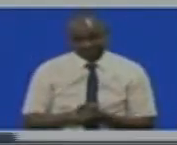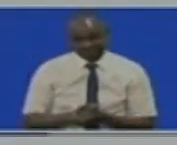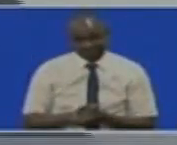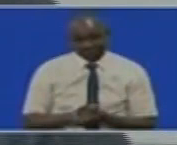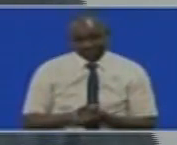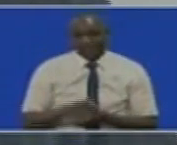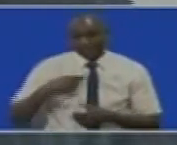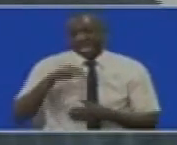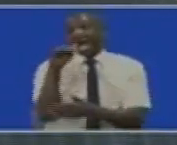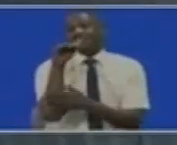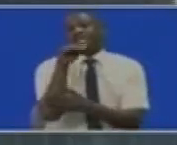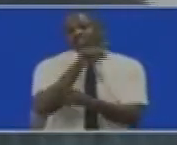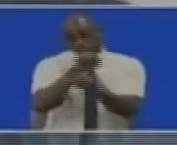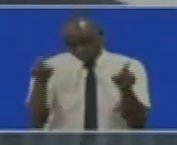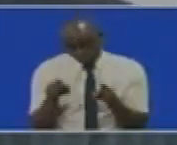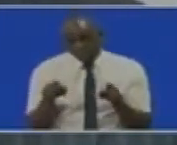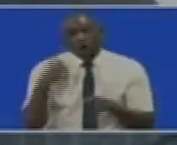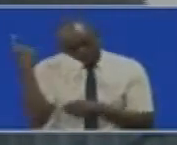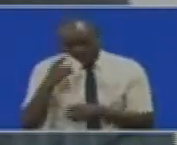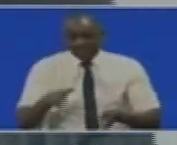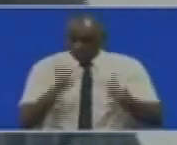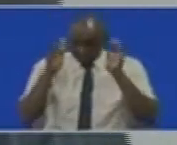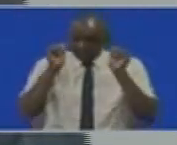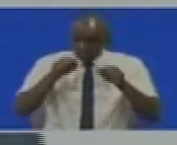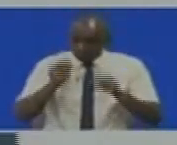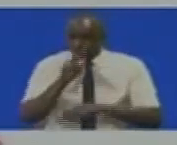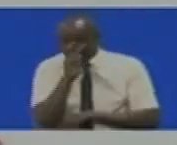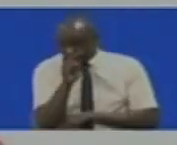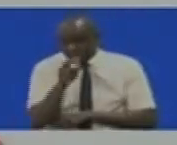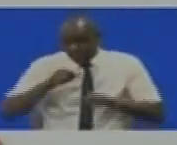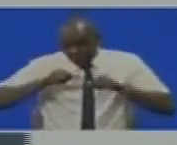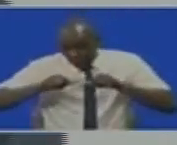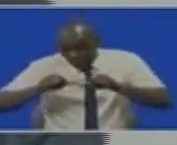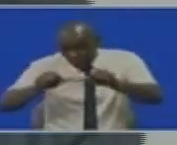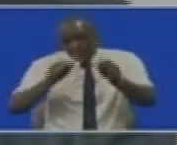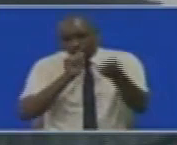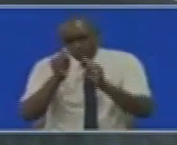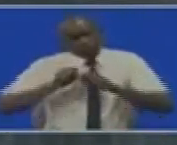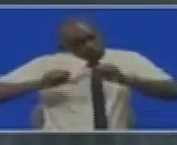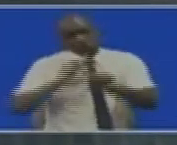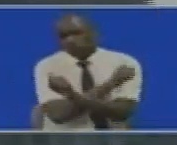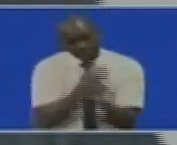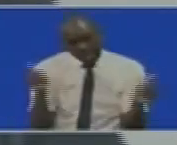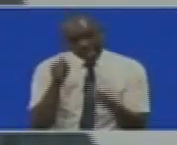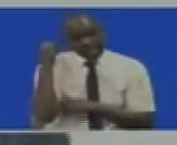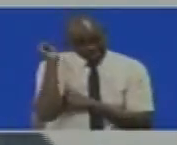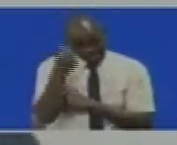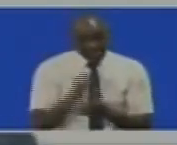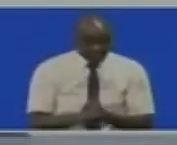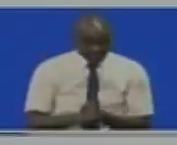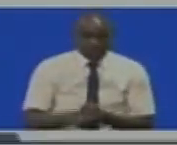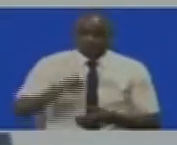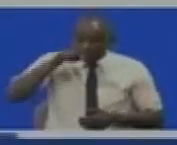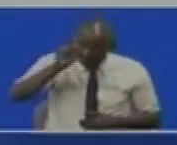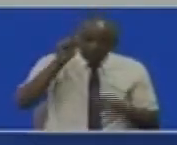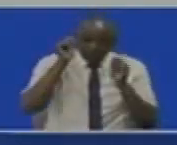I'm urging you that the only way to be able to see the sustainability of sports in this country is for you